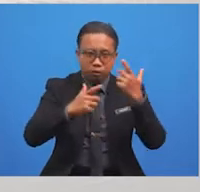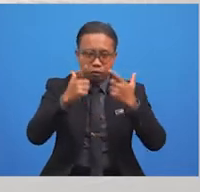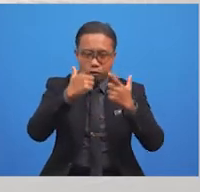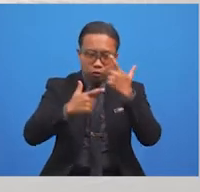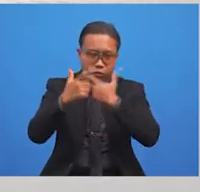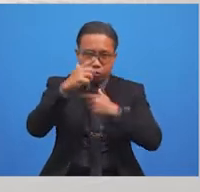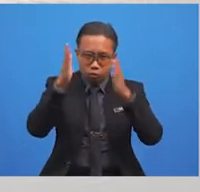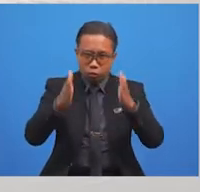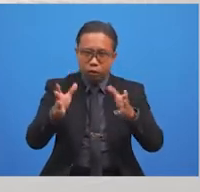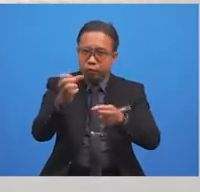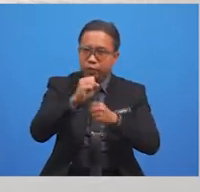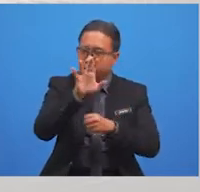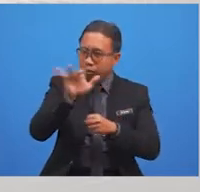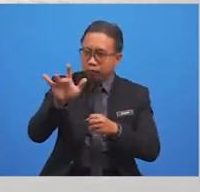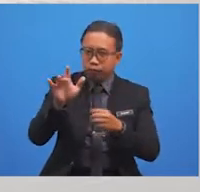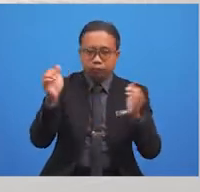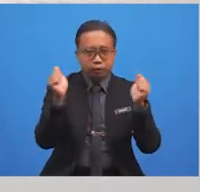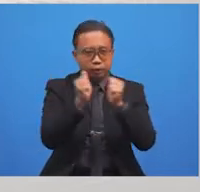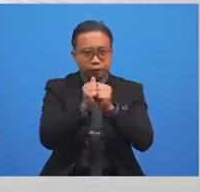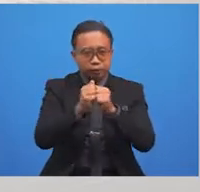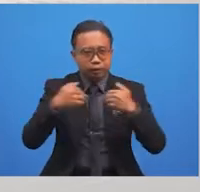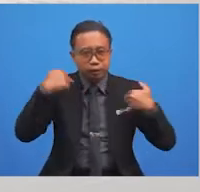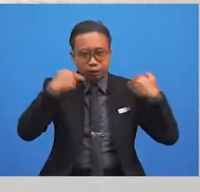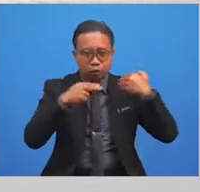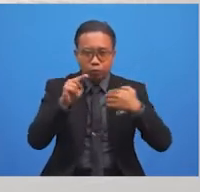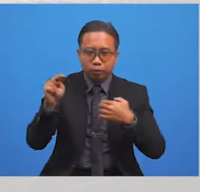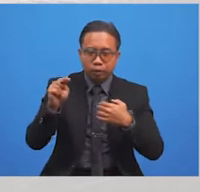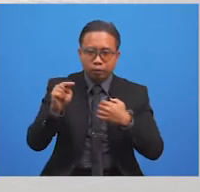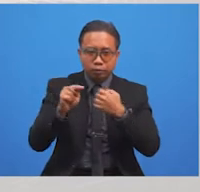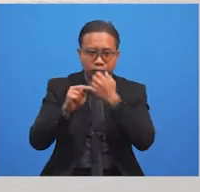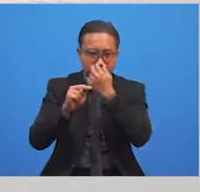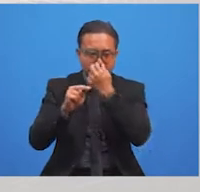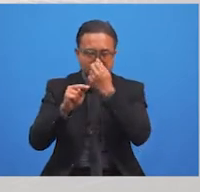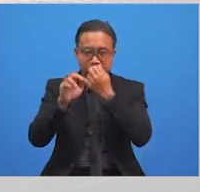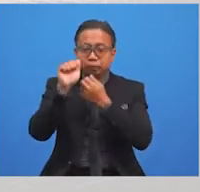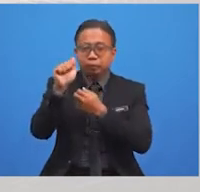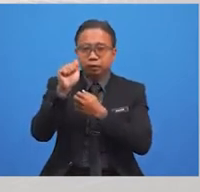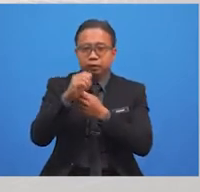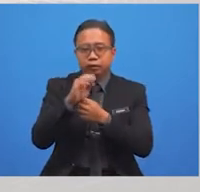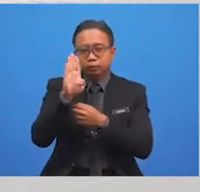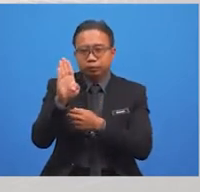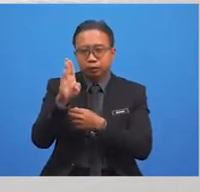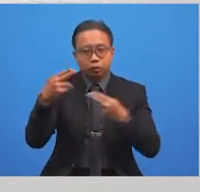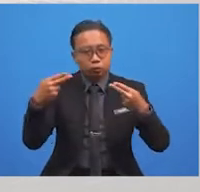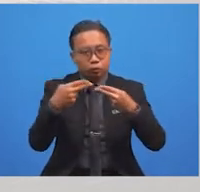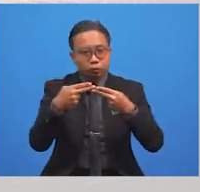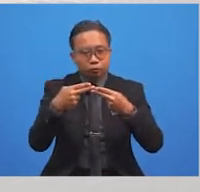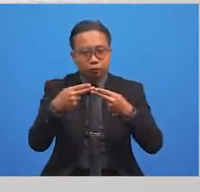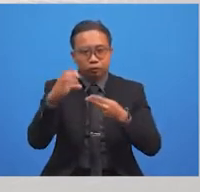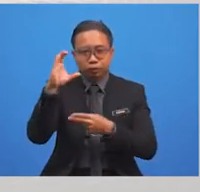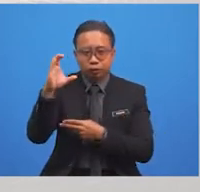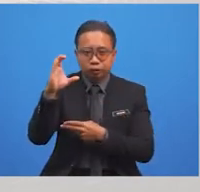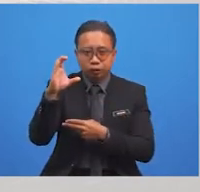tempat kosong dengan hidupan liar. A. Berinteraksi. B. Berhubung.